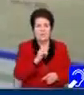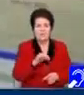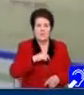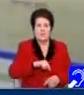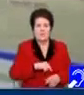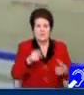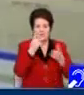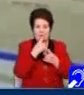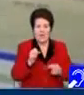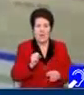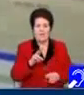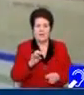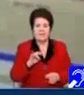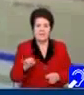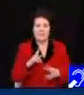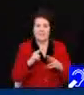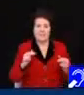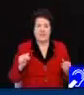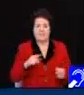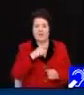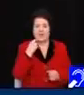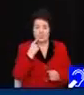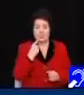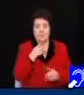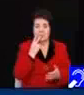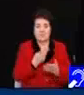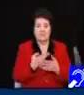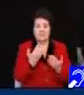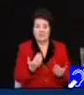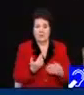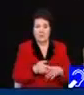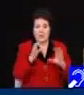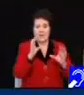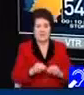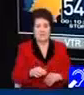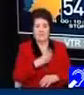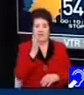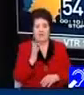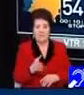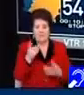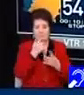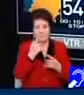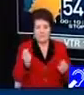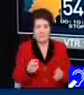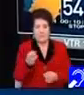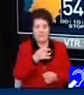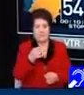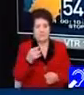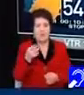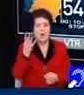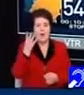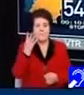caracter informatic-analitic din Federația Rusă. Potrivit autorilor, legea va securiza spațiul informațional al Republicii